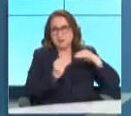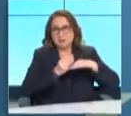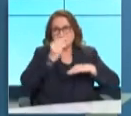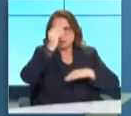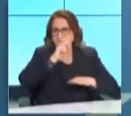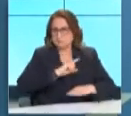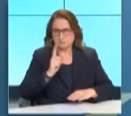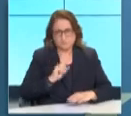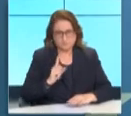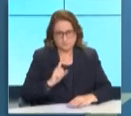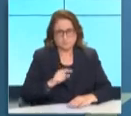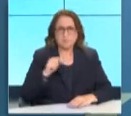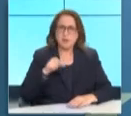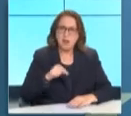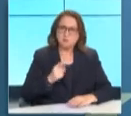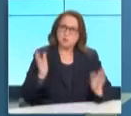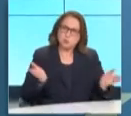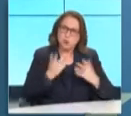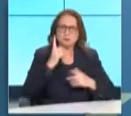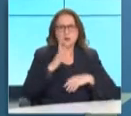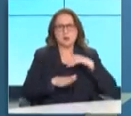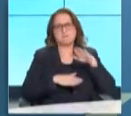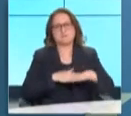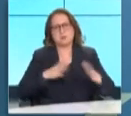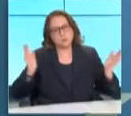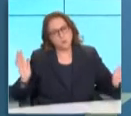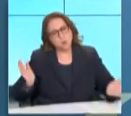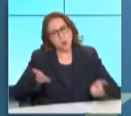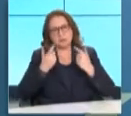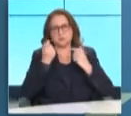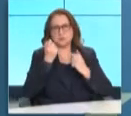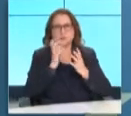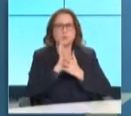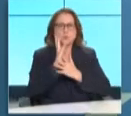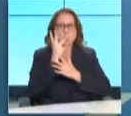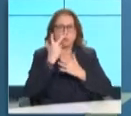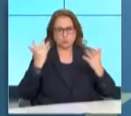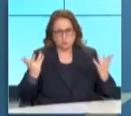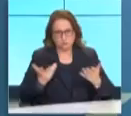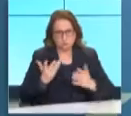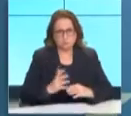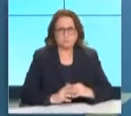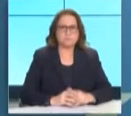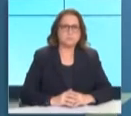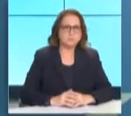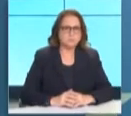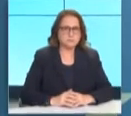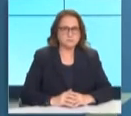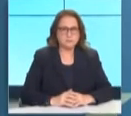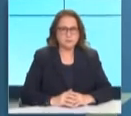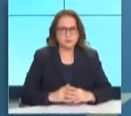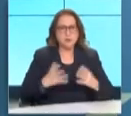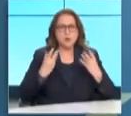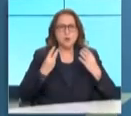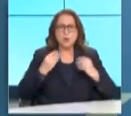σε σχέση με το σημείο από το οποίο ξεκινήσαμε και θεωρώ επίσης πολύ θετικό ότι πολλοί φορείς